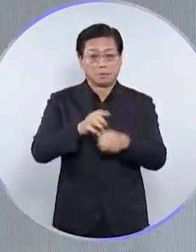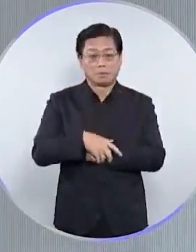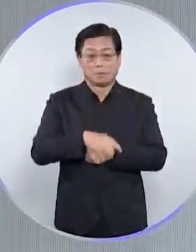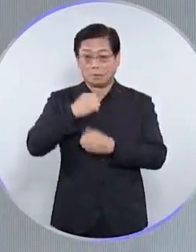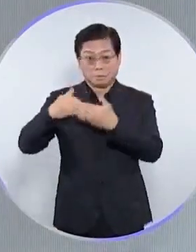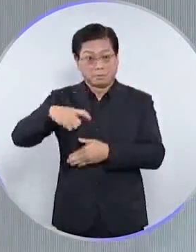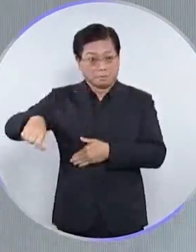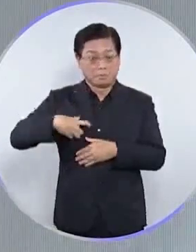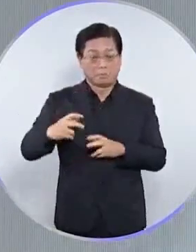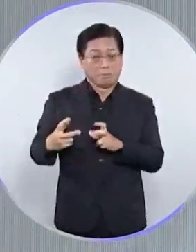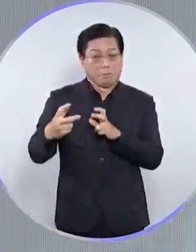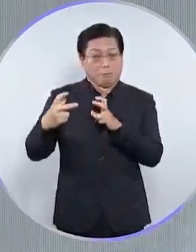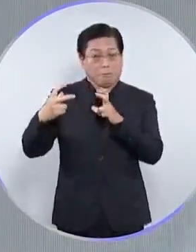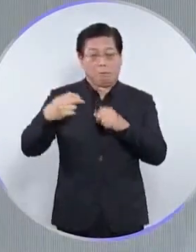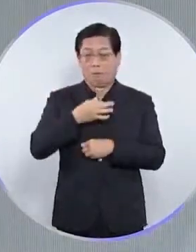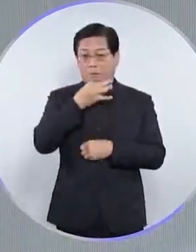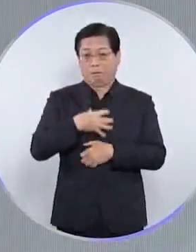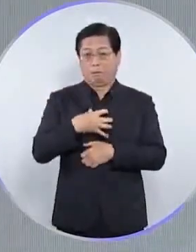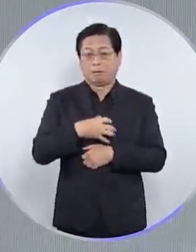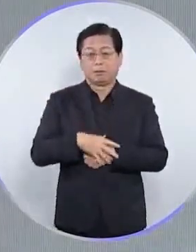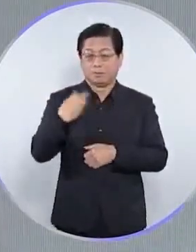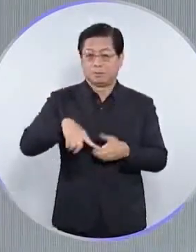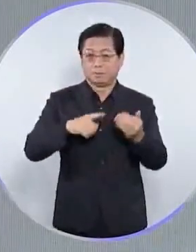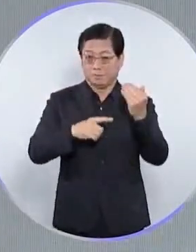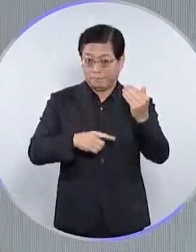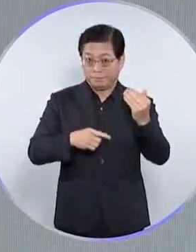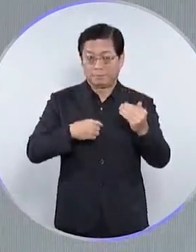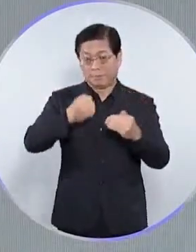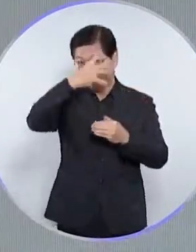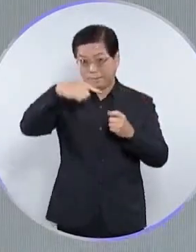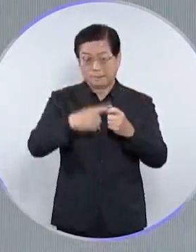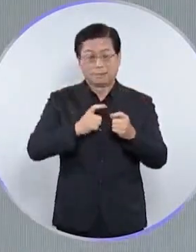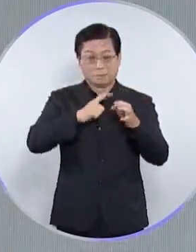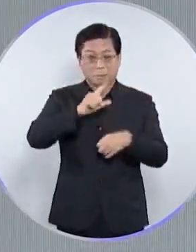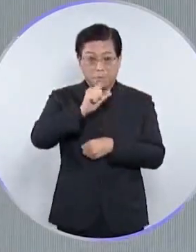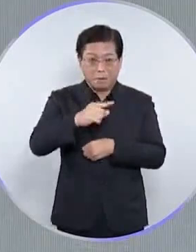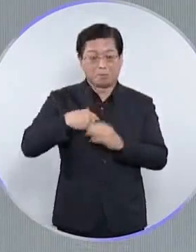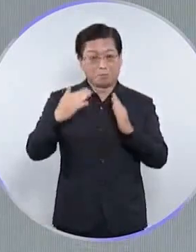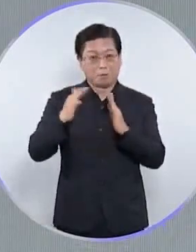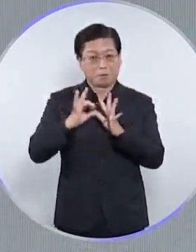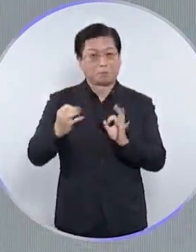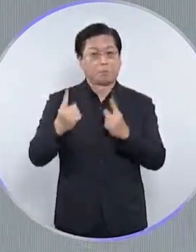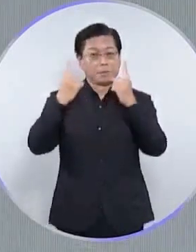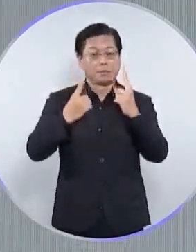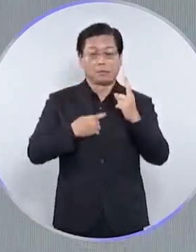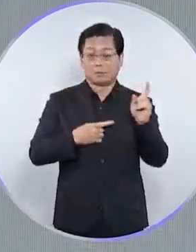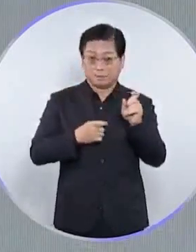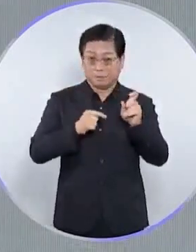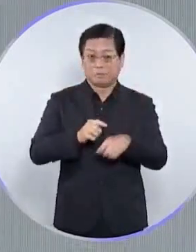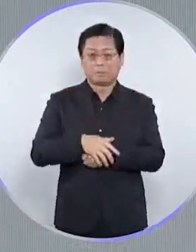两岸紧张、兵凶战危；第九个，青年低薪、 房价高涨。第十